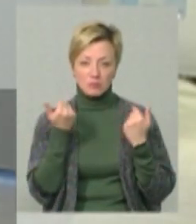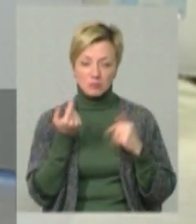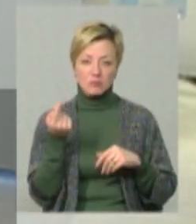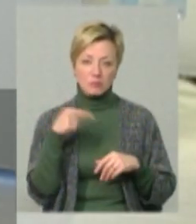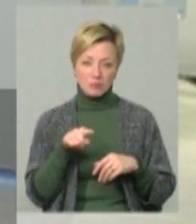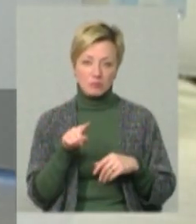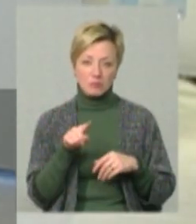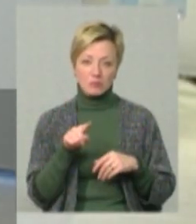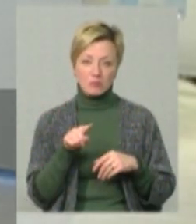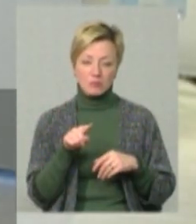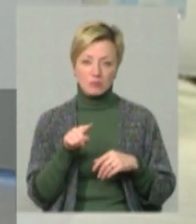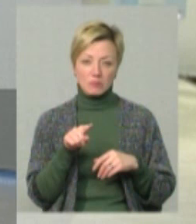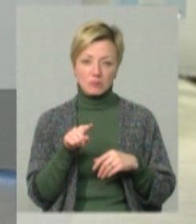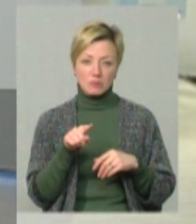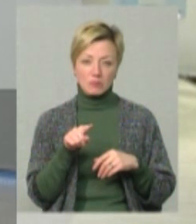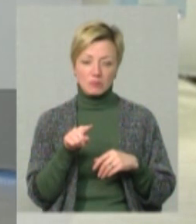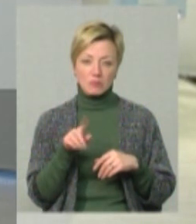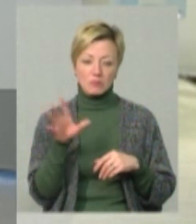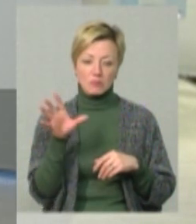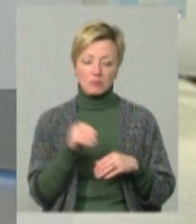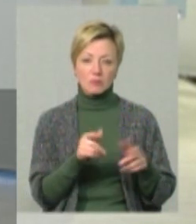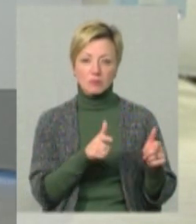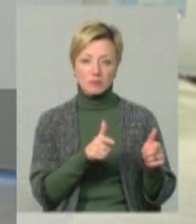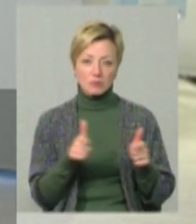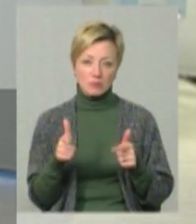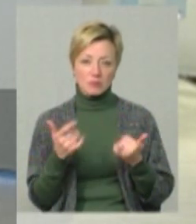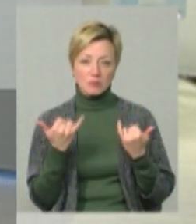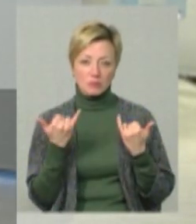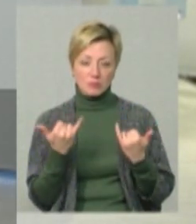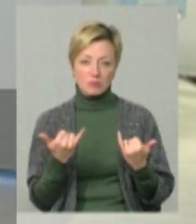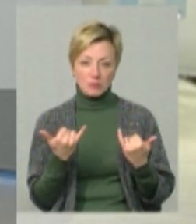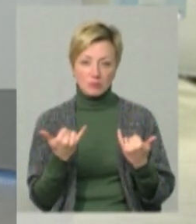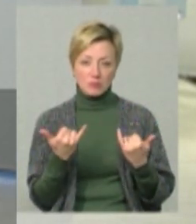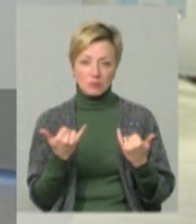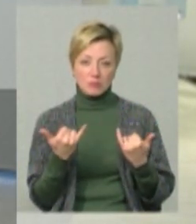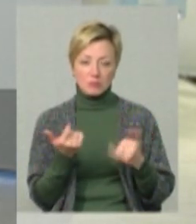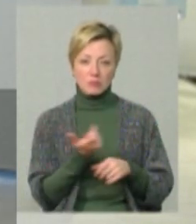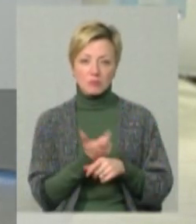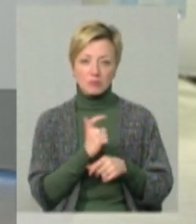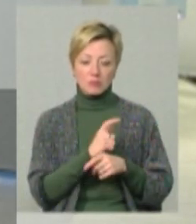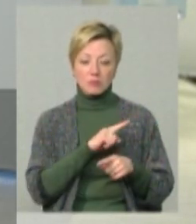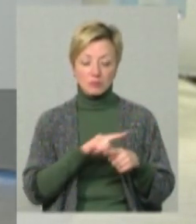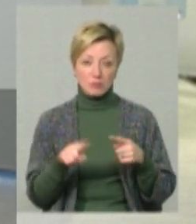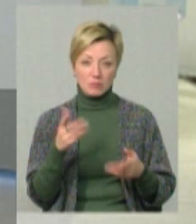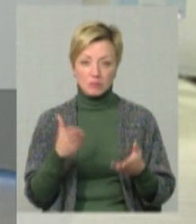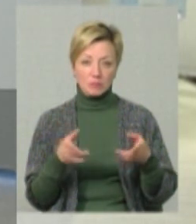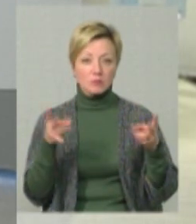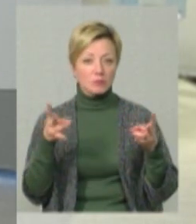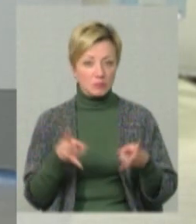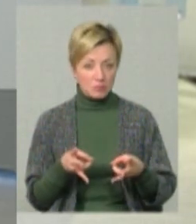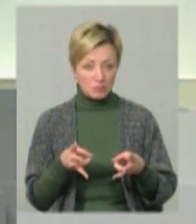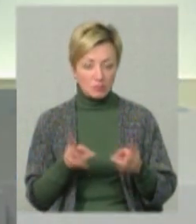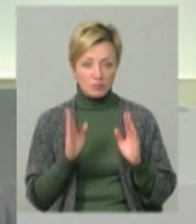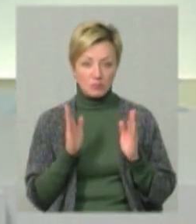немає, тому, звісно ж, вся підготовка наразі – максимально пришвидшена, якщо